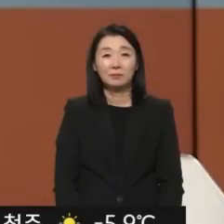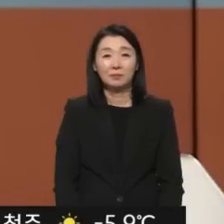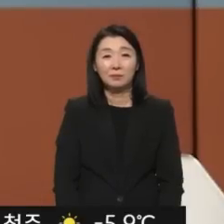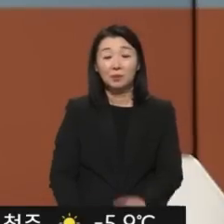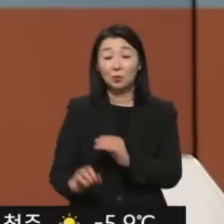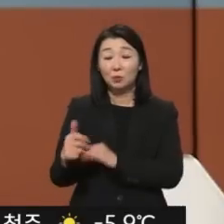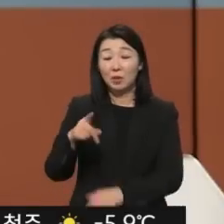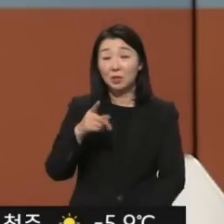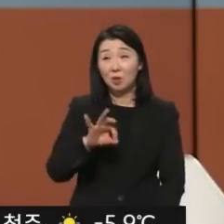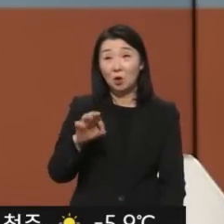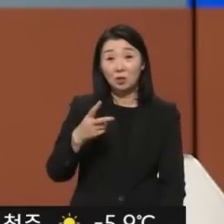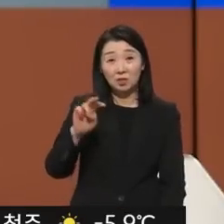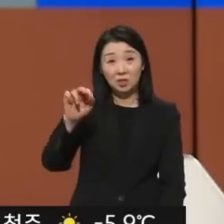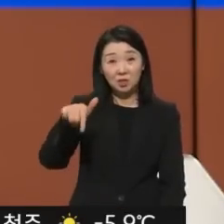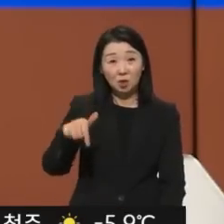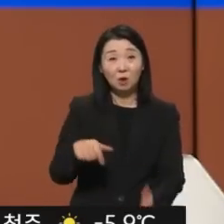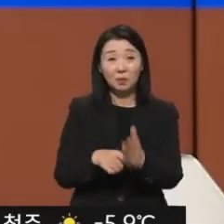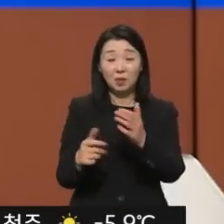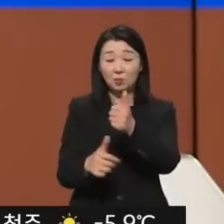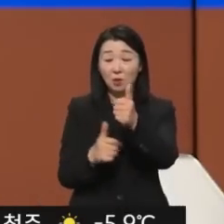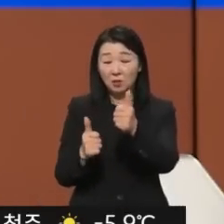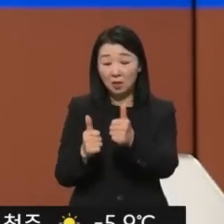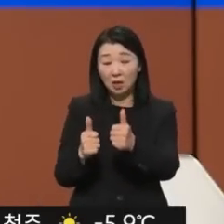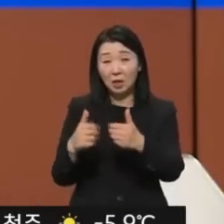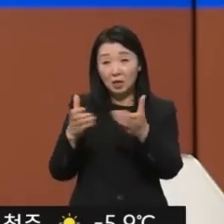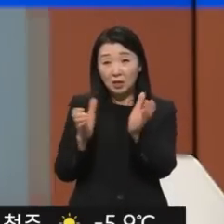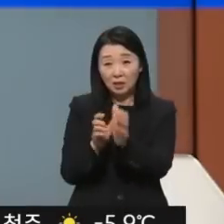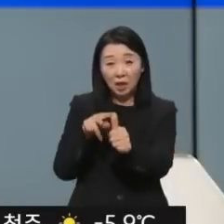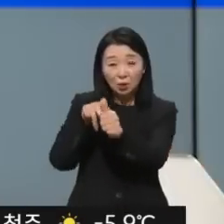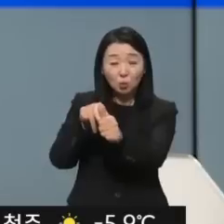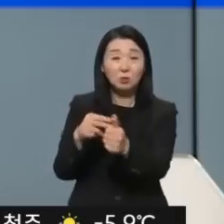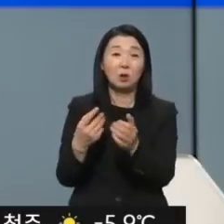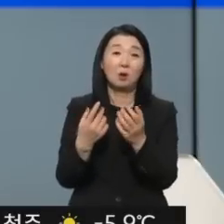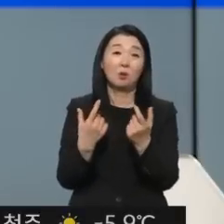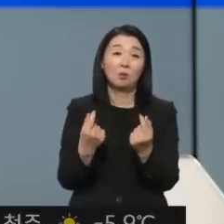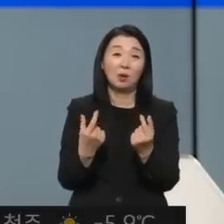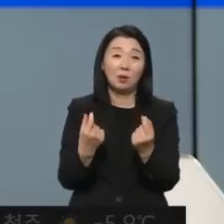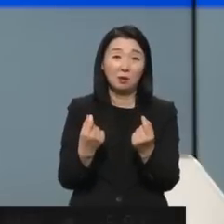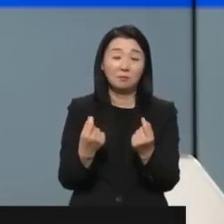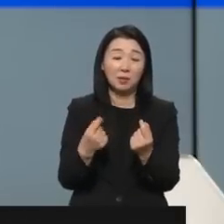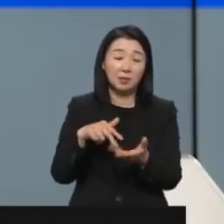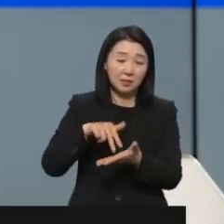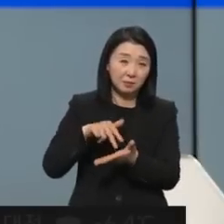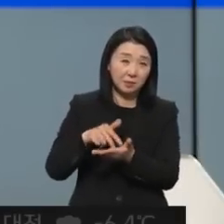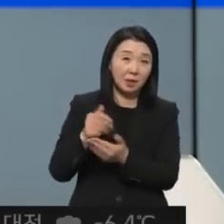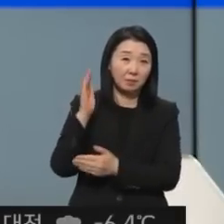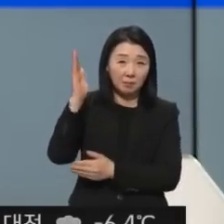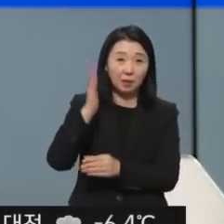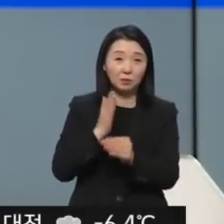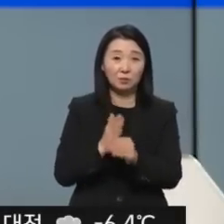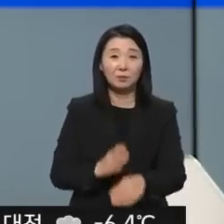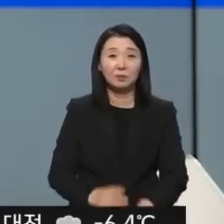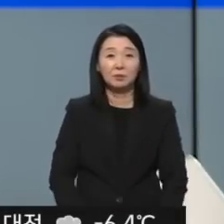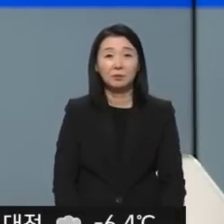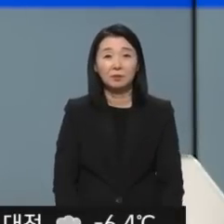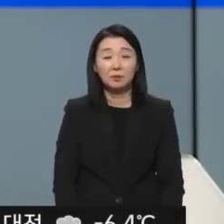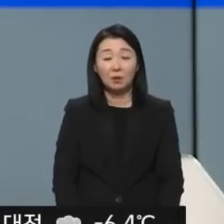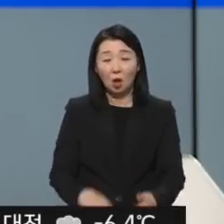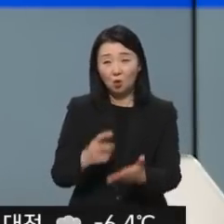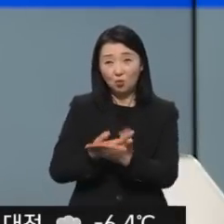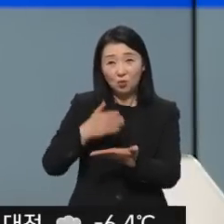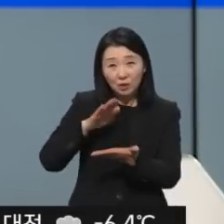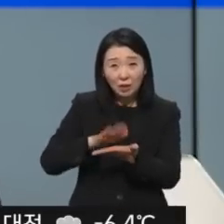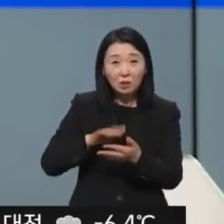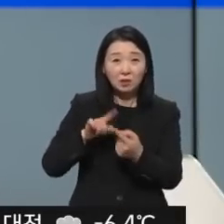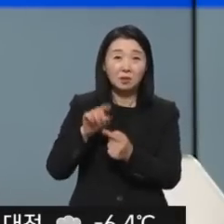국민의힘 정진석 비대위원장이 이제 당권 도전과 관련해서 여러 가지 이제 당권과 관련한 입장을 많이 밝히고 있습니다. 특히 뭐 룰 개정도